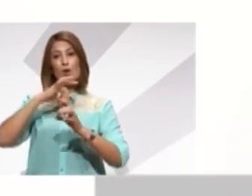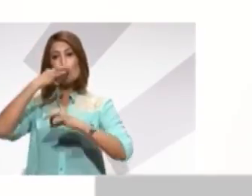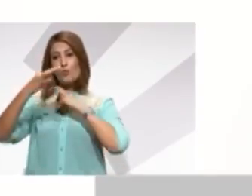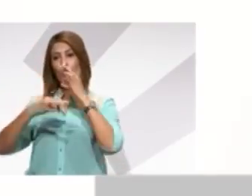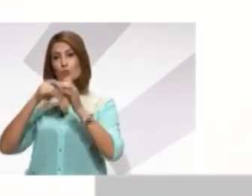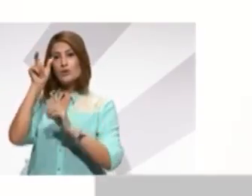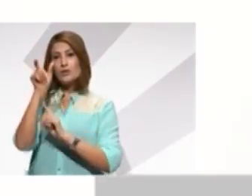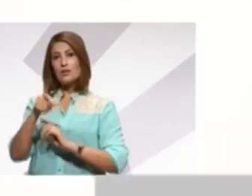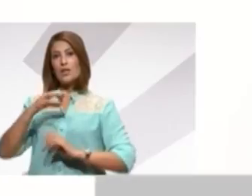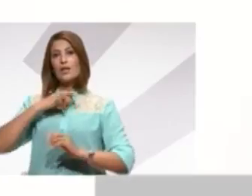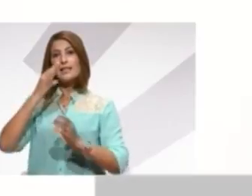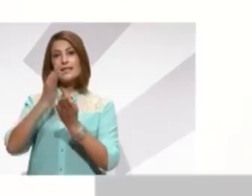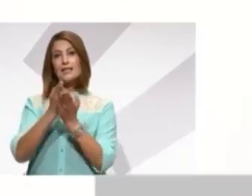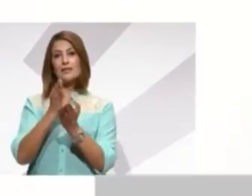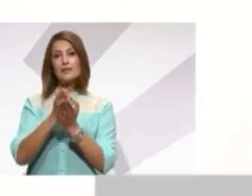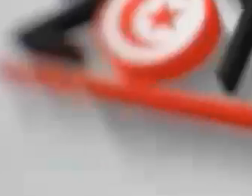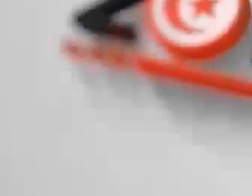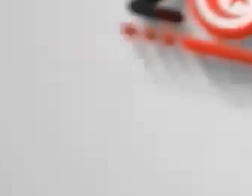والسلام